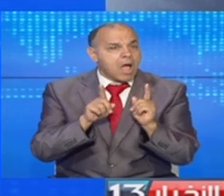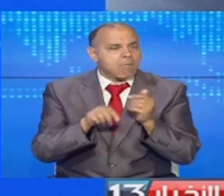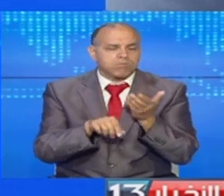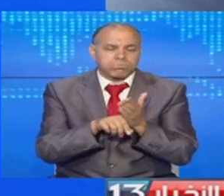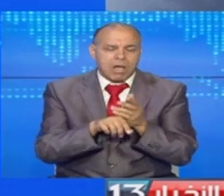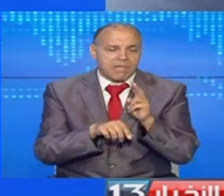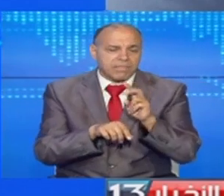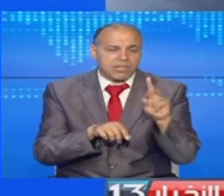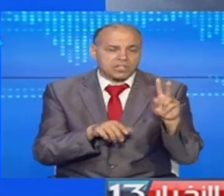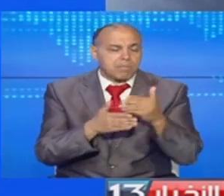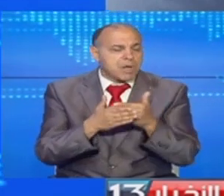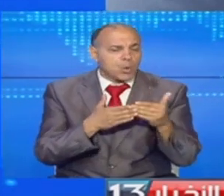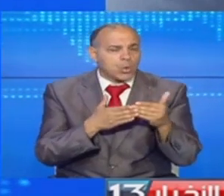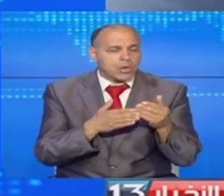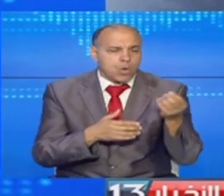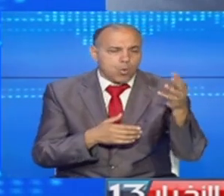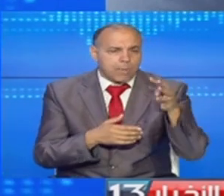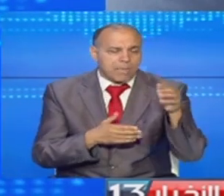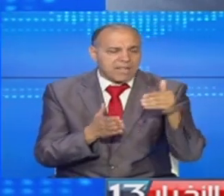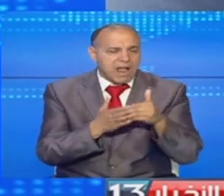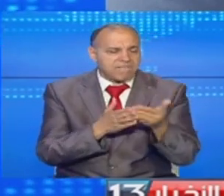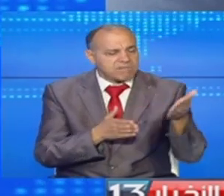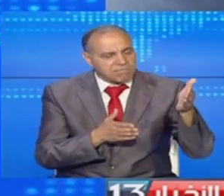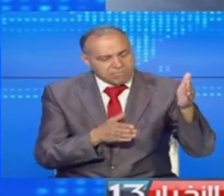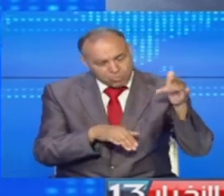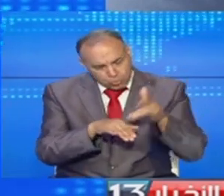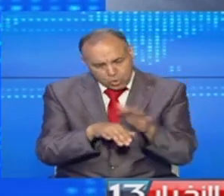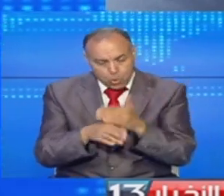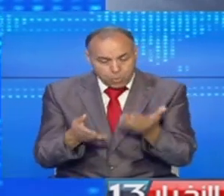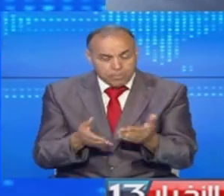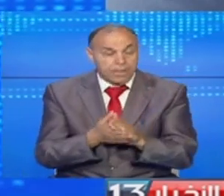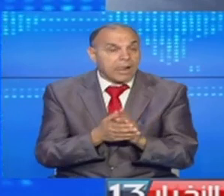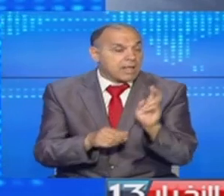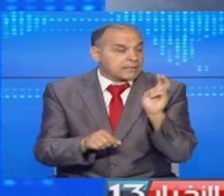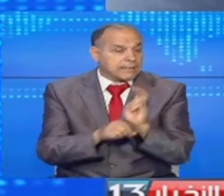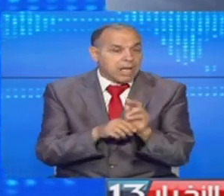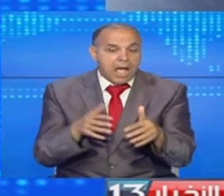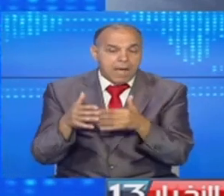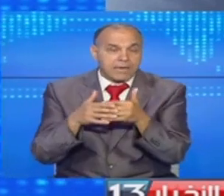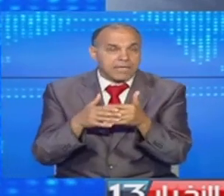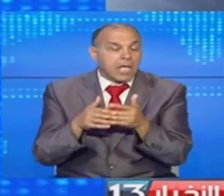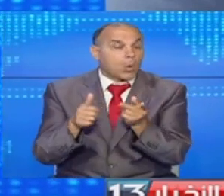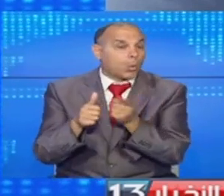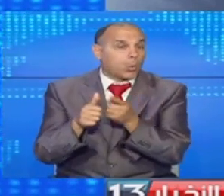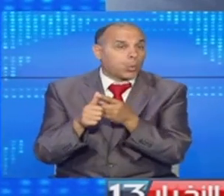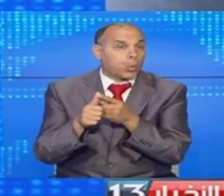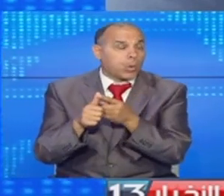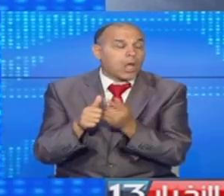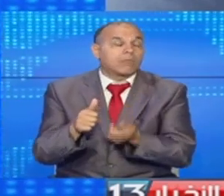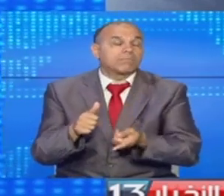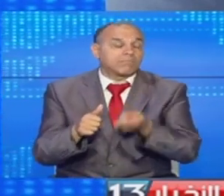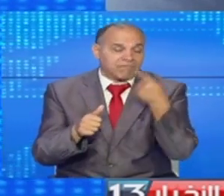نحو 12 مليون و400 ألف إصابة إلى حد اليوم، وتبقى الولايات المتحدة الأمريكية